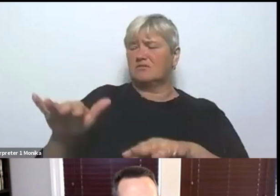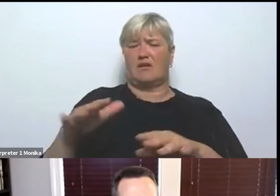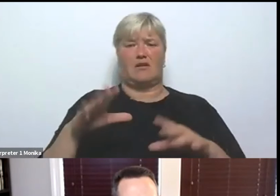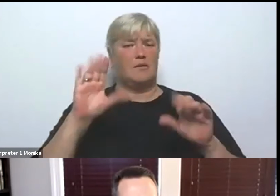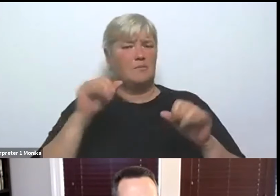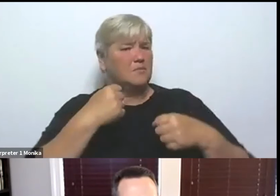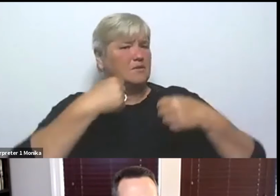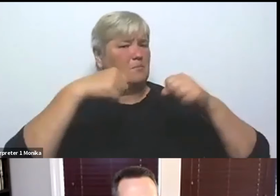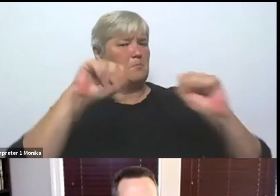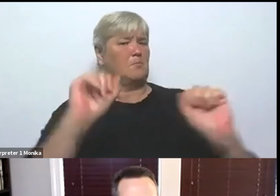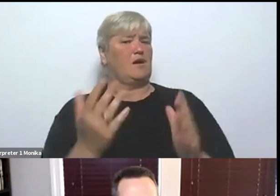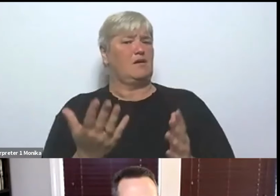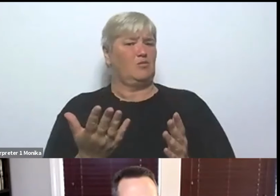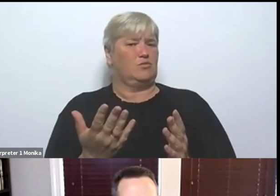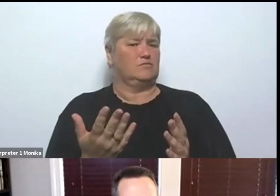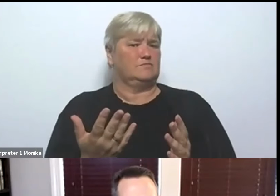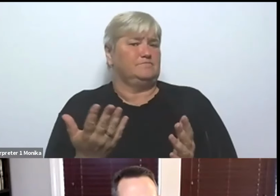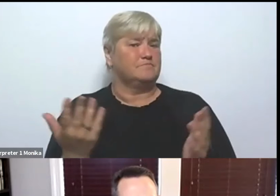mitgedacht.